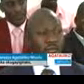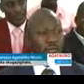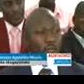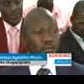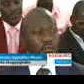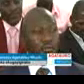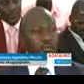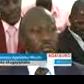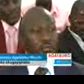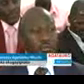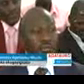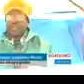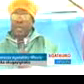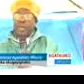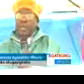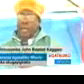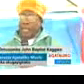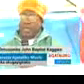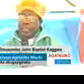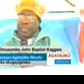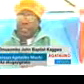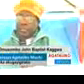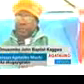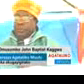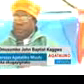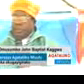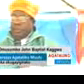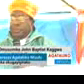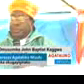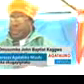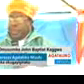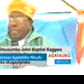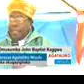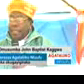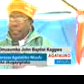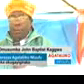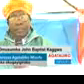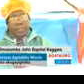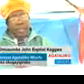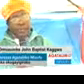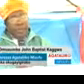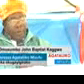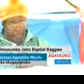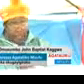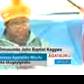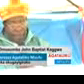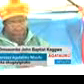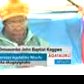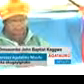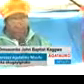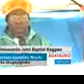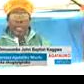nkoba za mbogo zijja zokka mu bunnya. Tayeeka si kutuula butuuzi wabula tuddayo